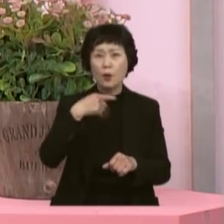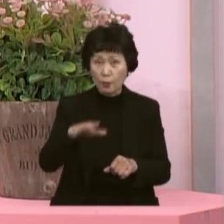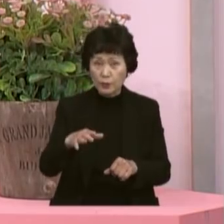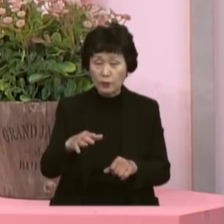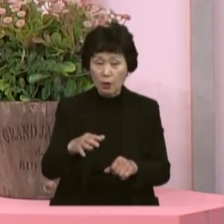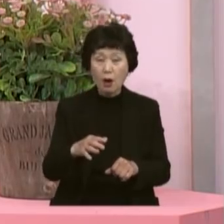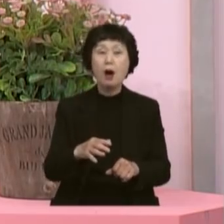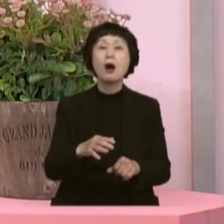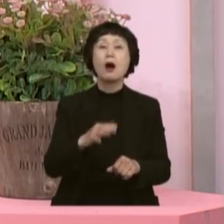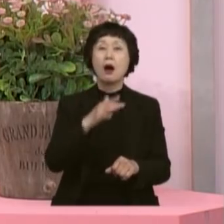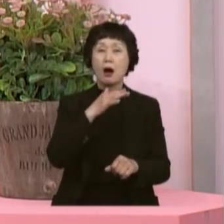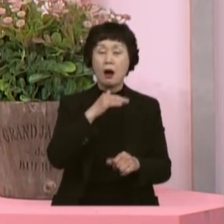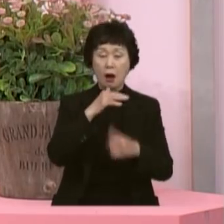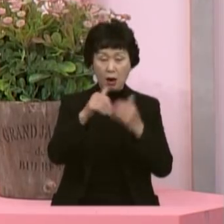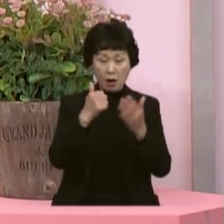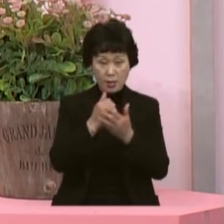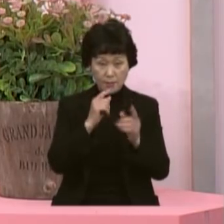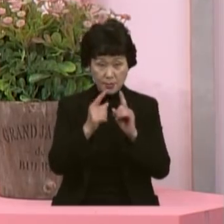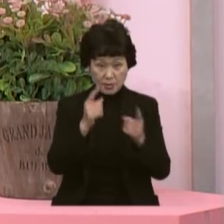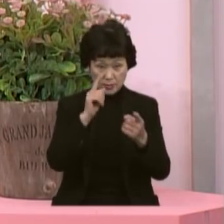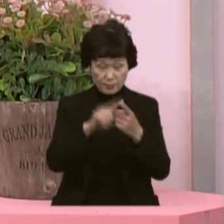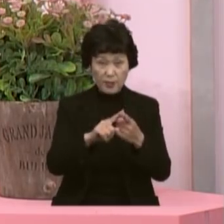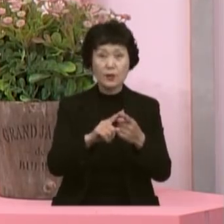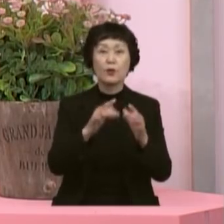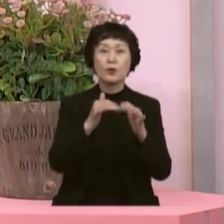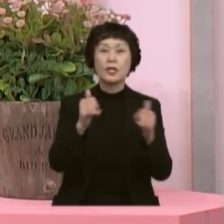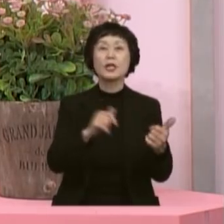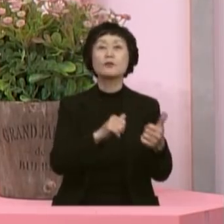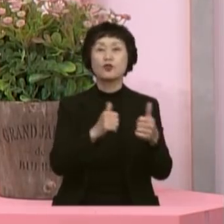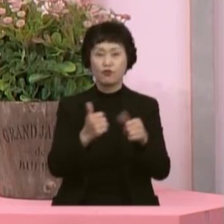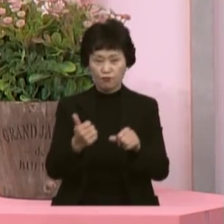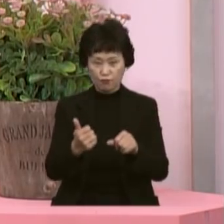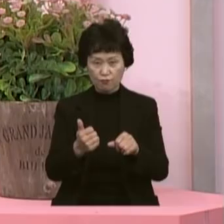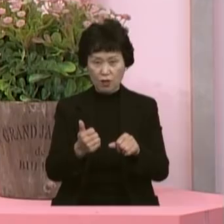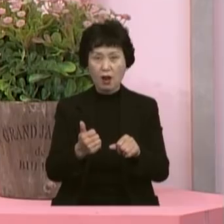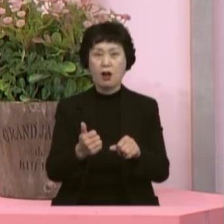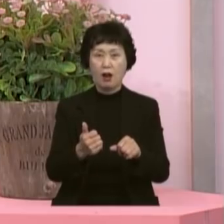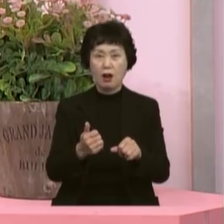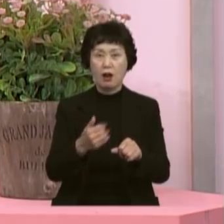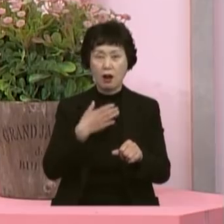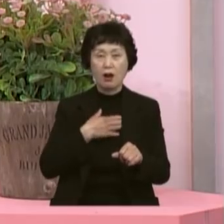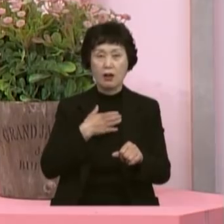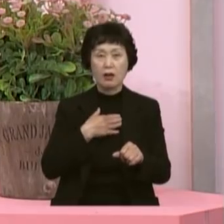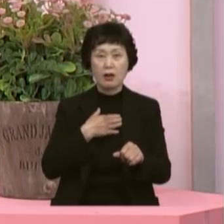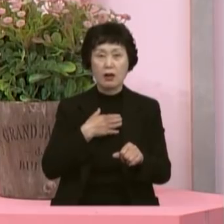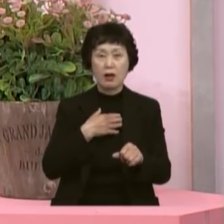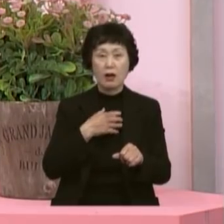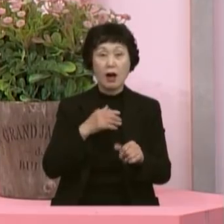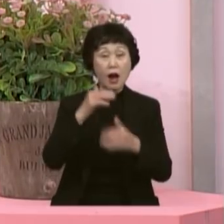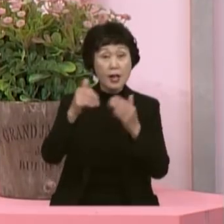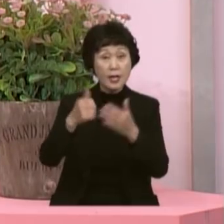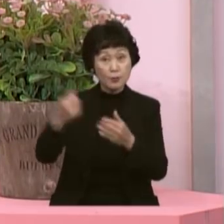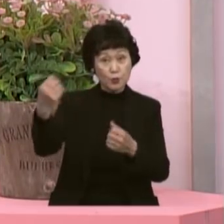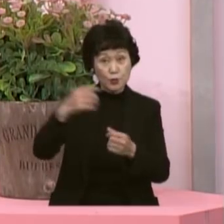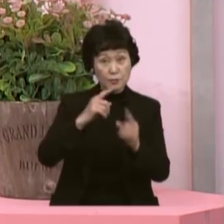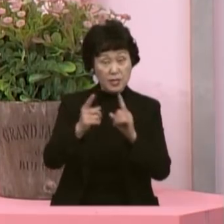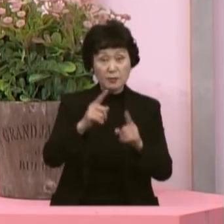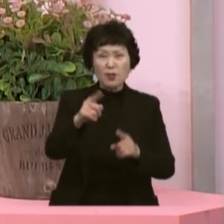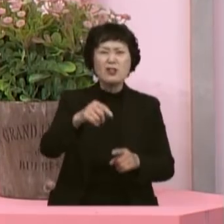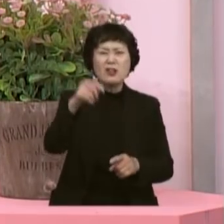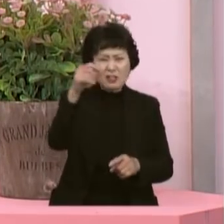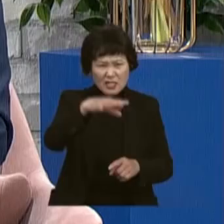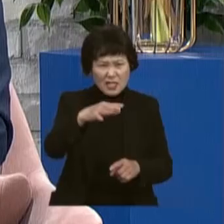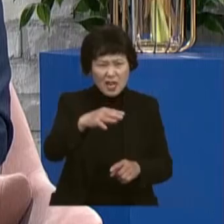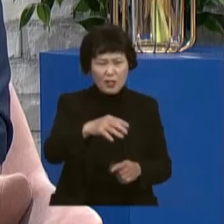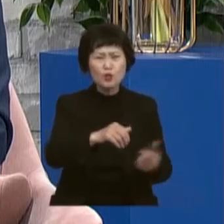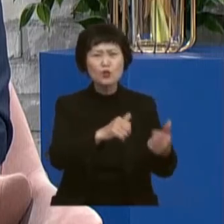하나님 말씀대로 사람이 죽는 거구나. 죄로. 근데 하나님이 그때 저한테 딱 주신 말씀이 야, 너 그냥 죽으라고 이 땅에 만들어 놓은